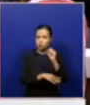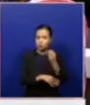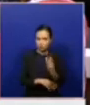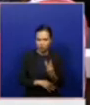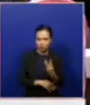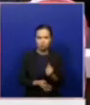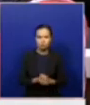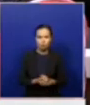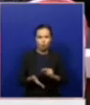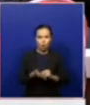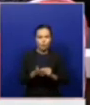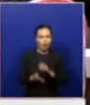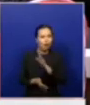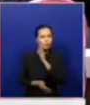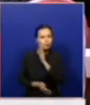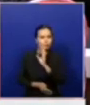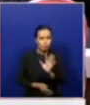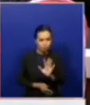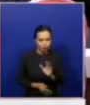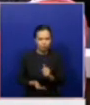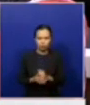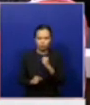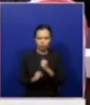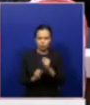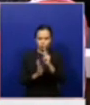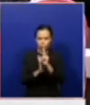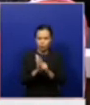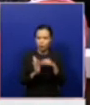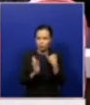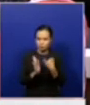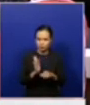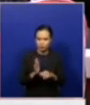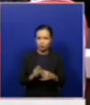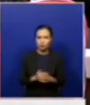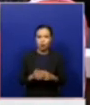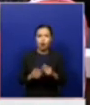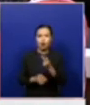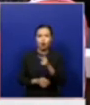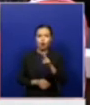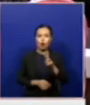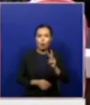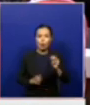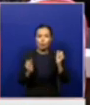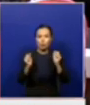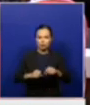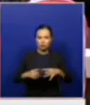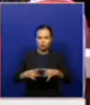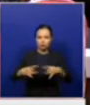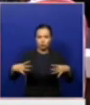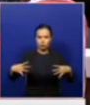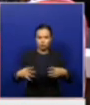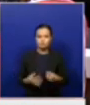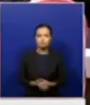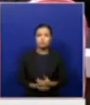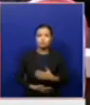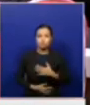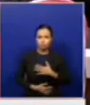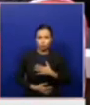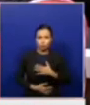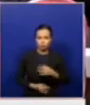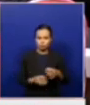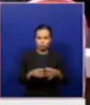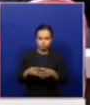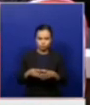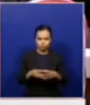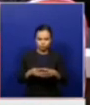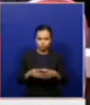าบังหน้าแล้วทำผิดกฎหมายขัดมติครม.ดังกล่าวผมและคณะไ